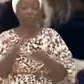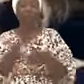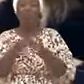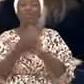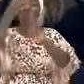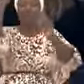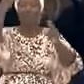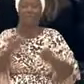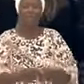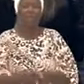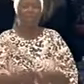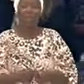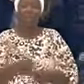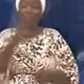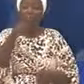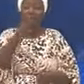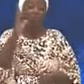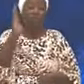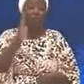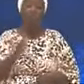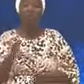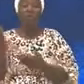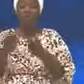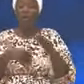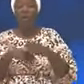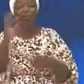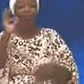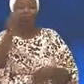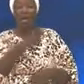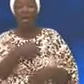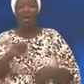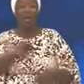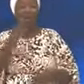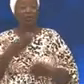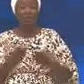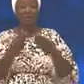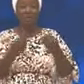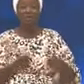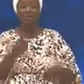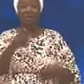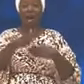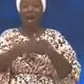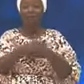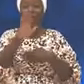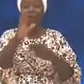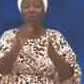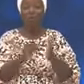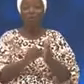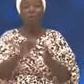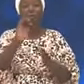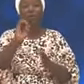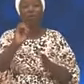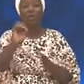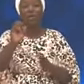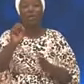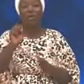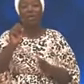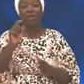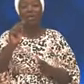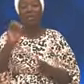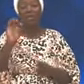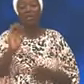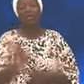ne porte pas de fruit et je vous je veux qu'on soit habité comme auparavant